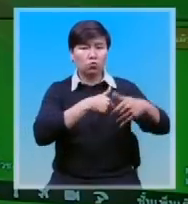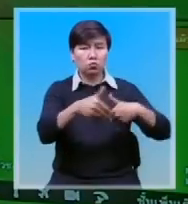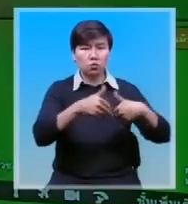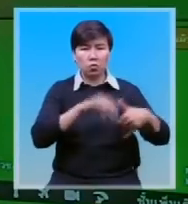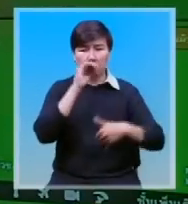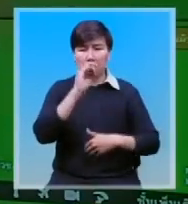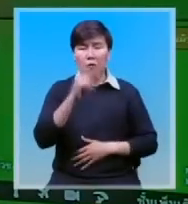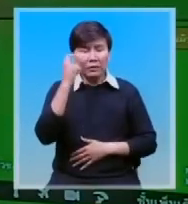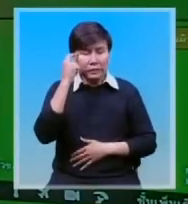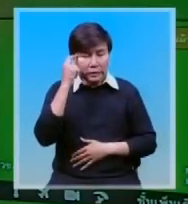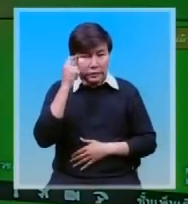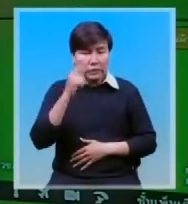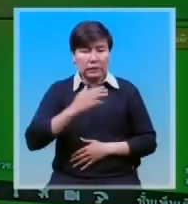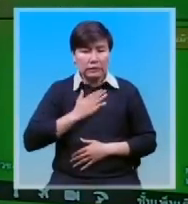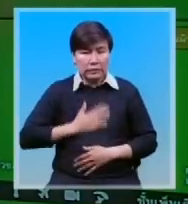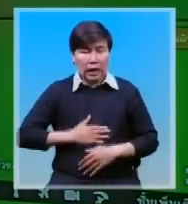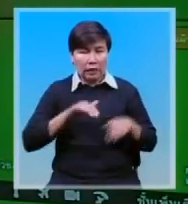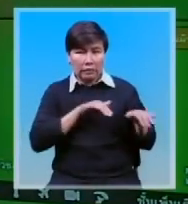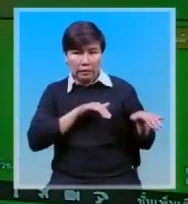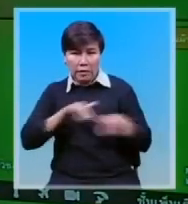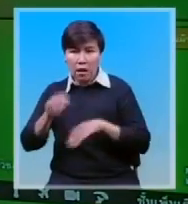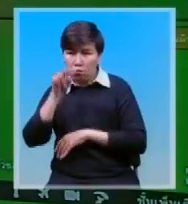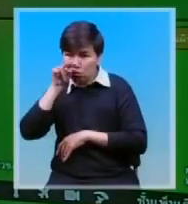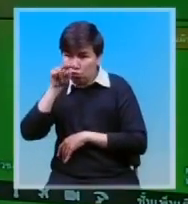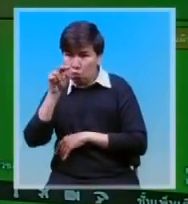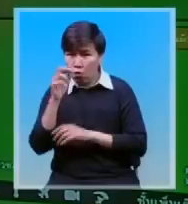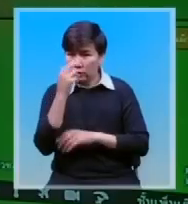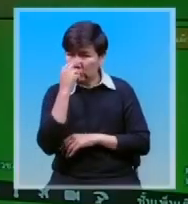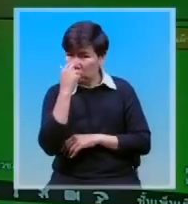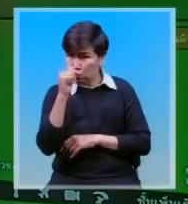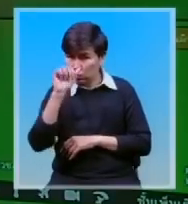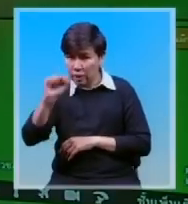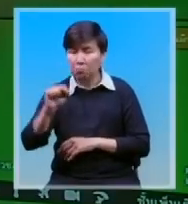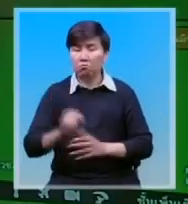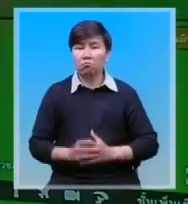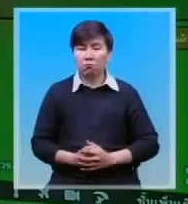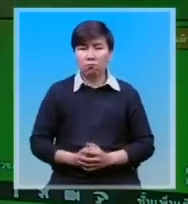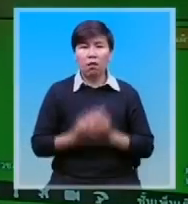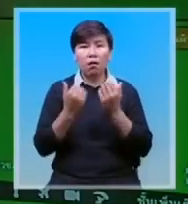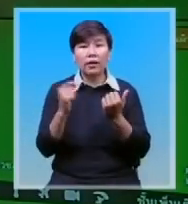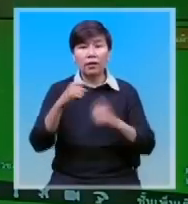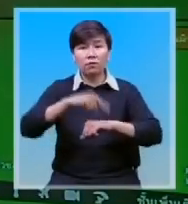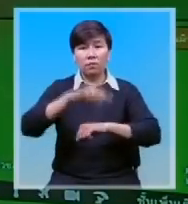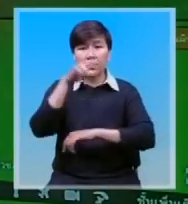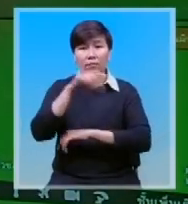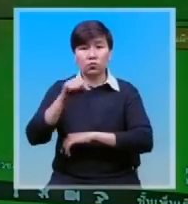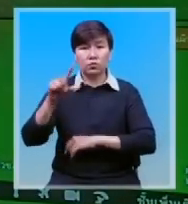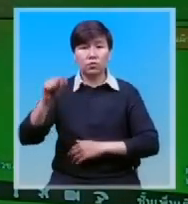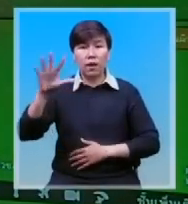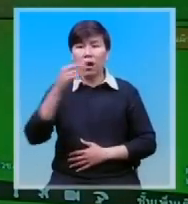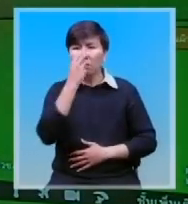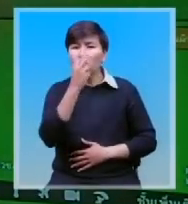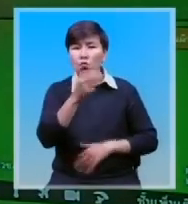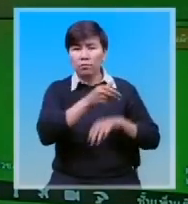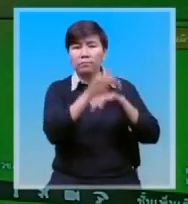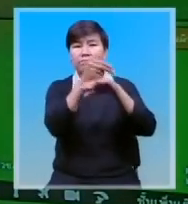ไม่ประมาทนะต้องเฝ้าระวังและเตรียมความพร้อมกันอย่างเต็มที่นะคะสถานการณ์ล่าสุดในเวลานี้ 15:25 เป็นอย่างไร